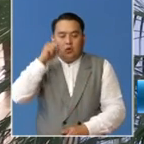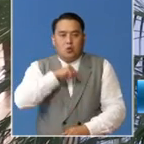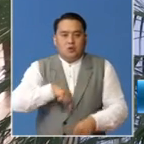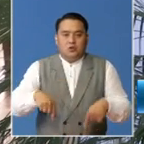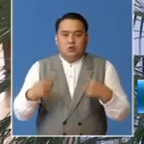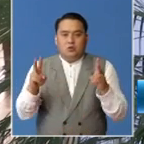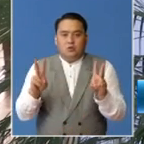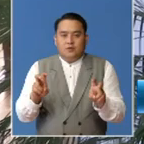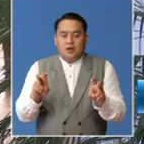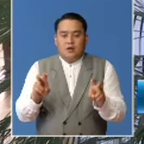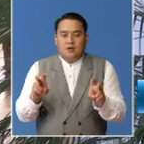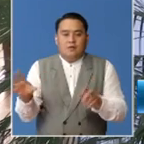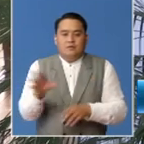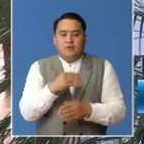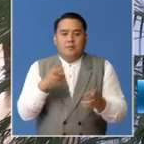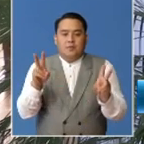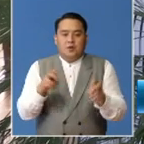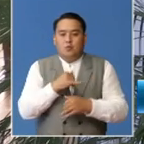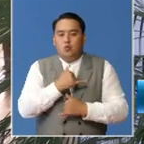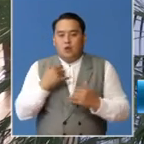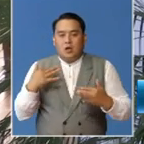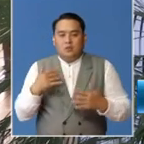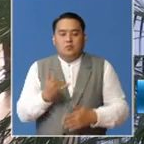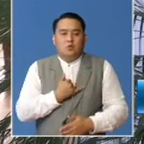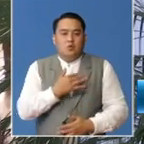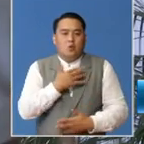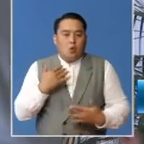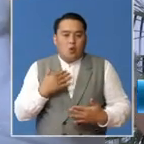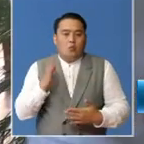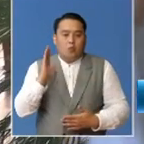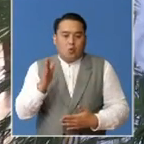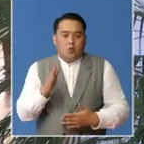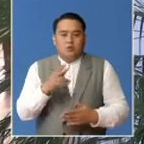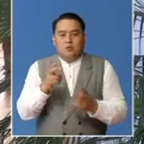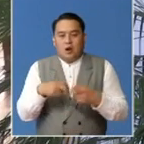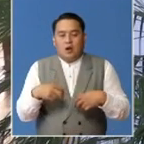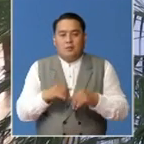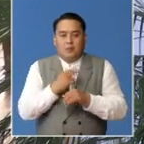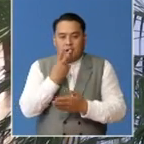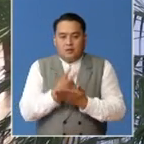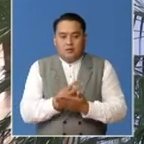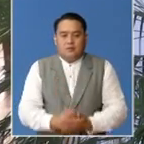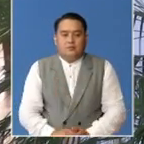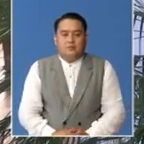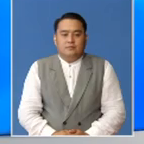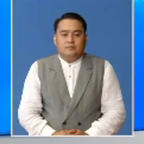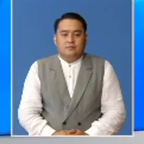Рухани Жангру. В целом тем для обсуждения у нас множество, так что все это будем анализировать и